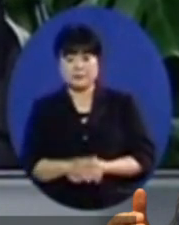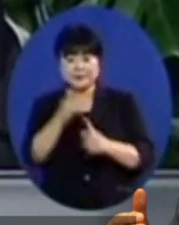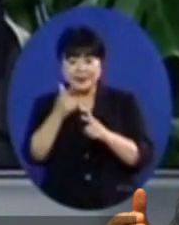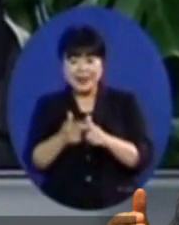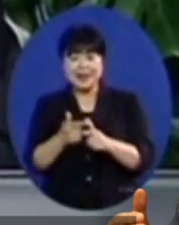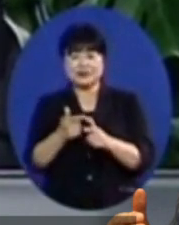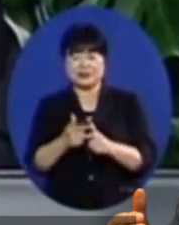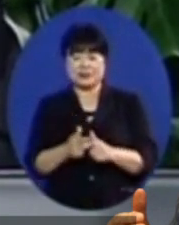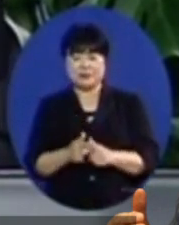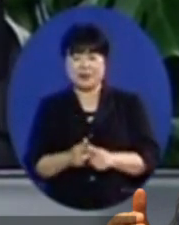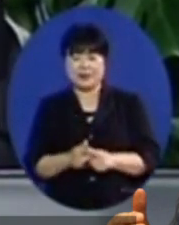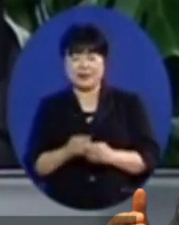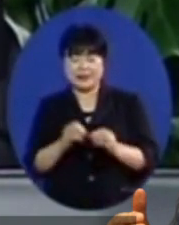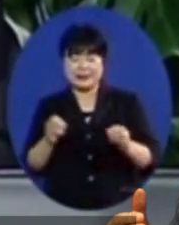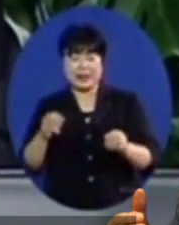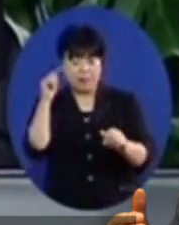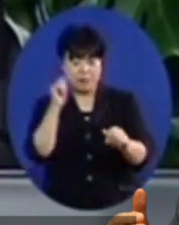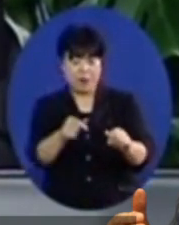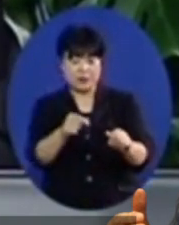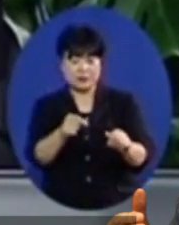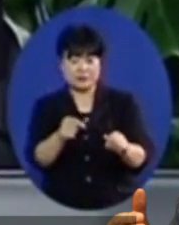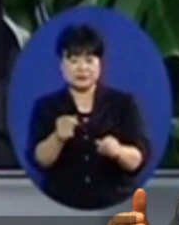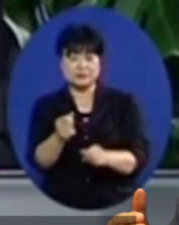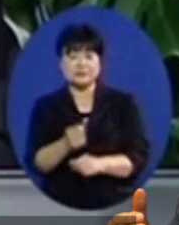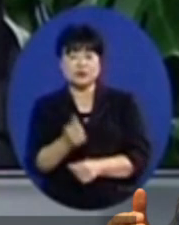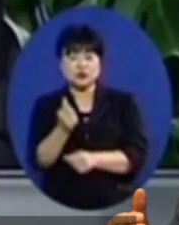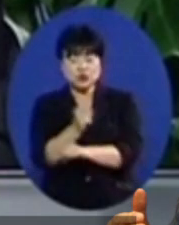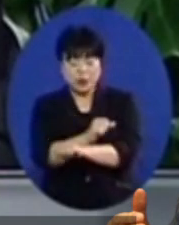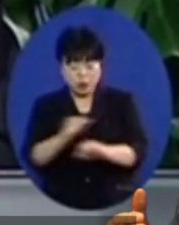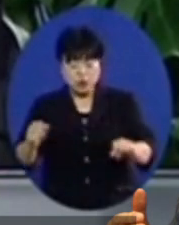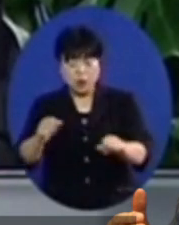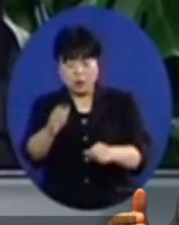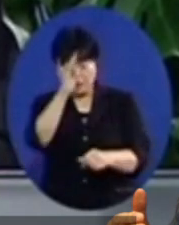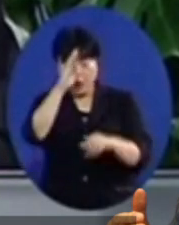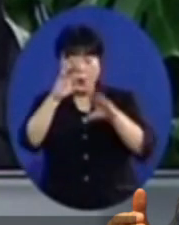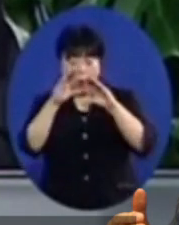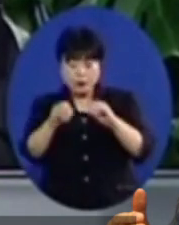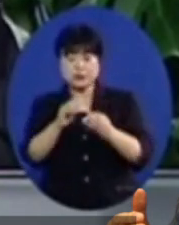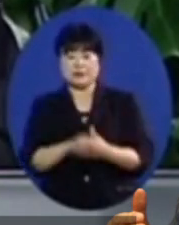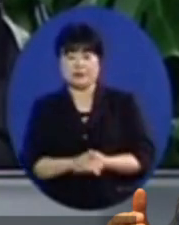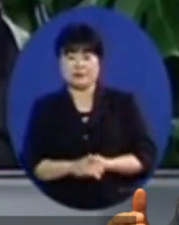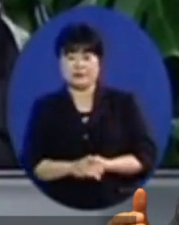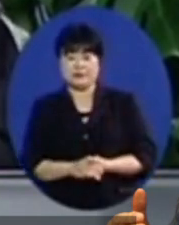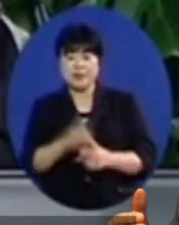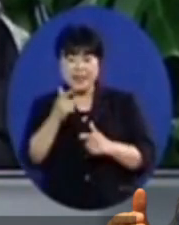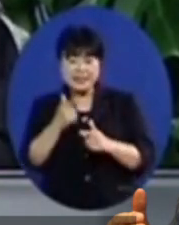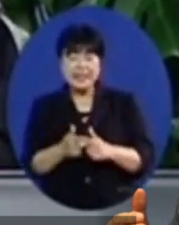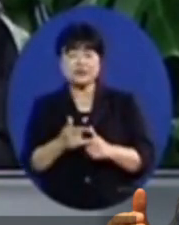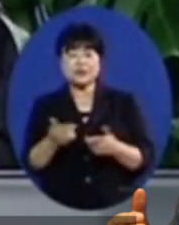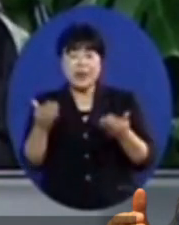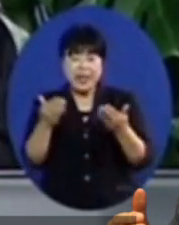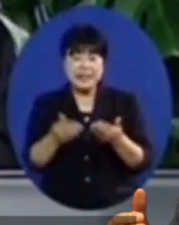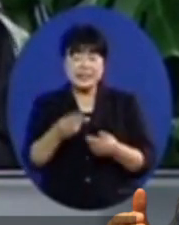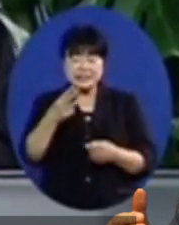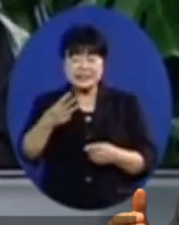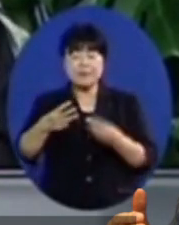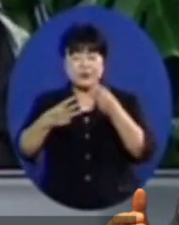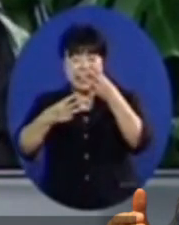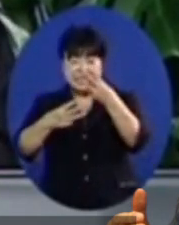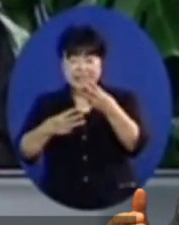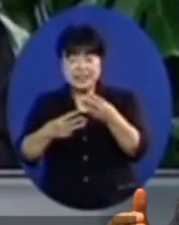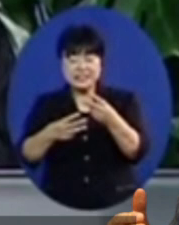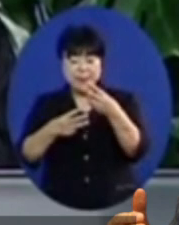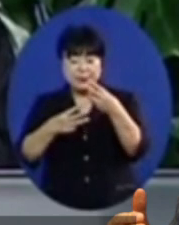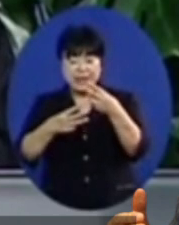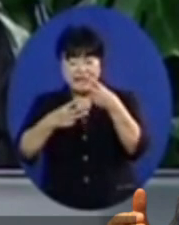예수님의 지상사역은 죄의 용서와 병고치는 역사를 하신 것입니다. 예수님의 사역의 3분지 2는 병고치는 데 보냈는